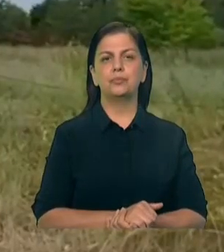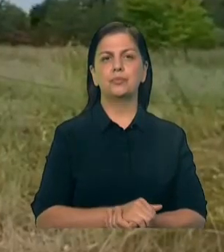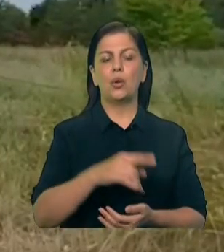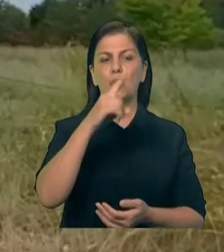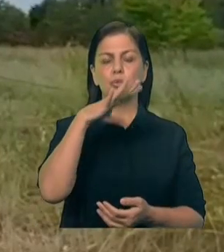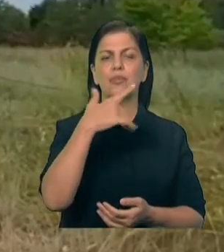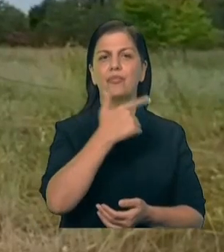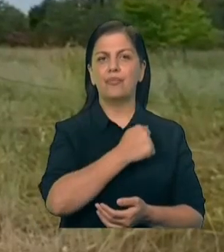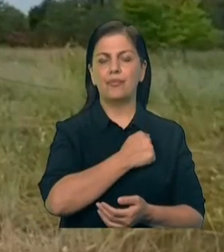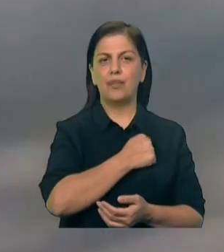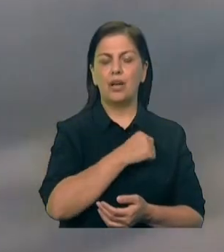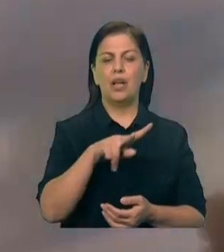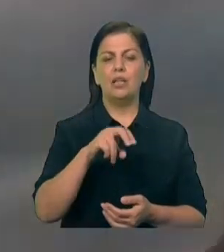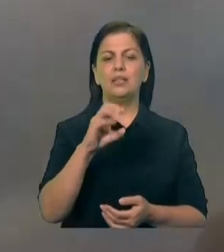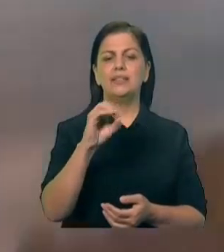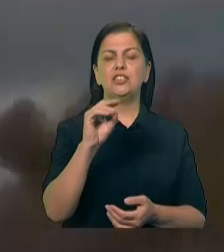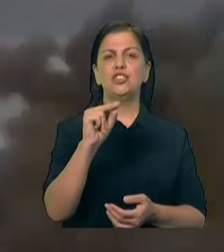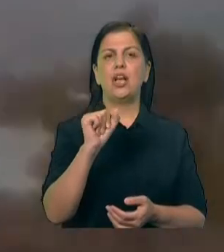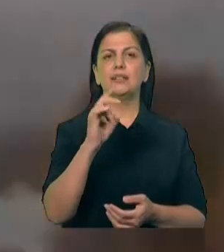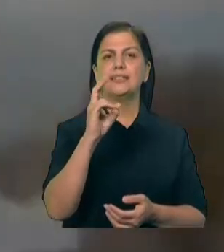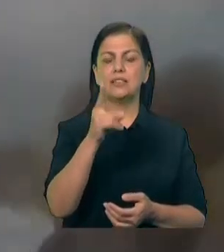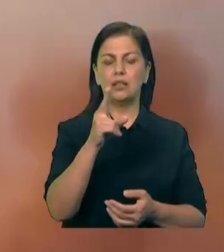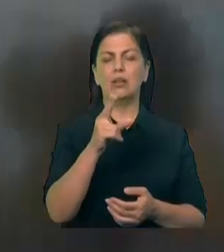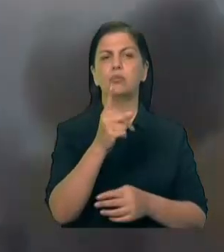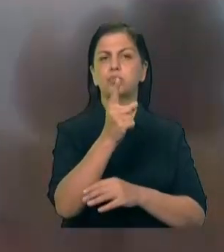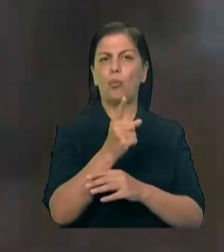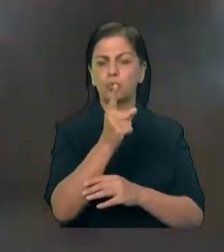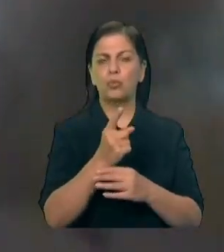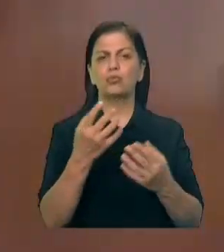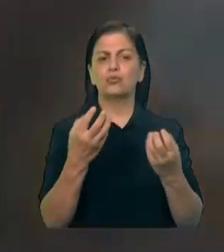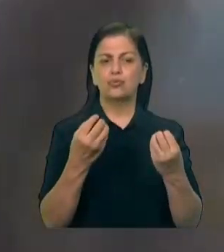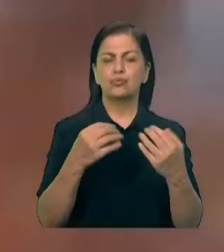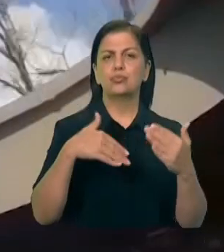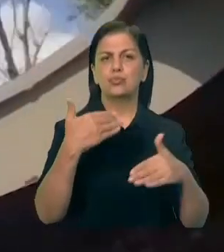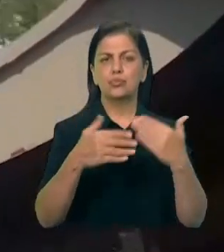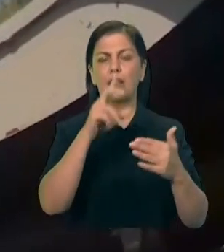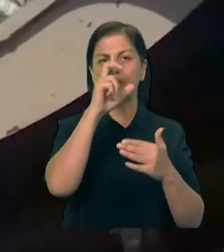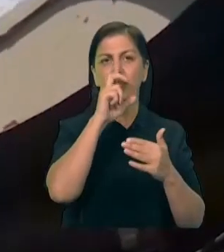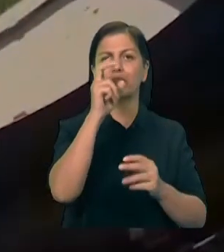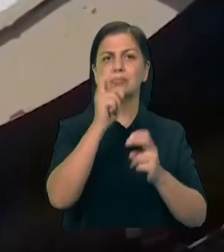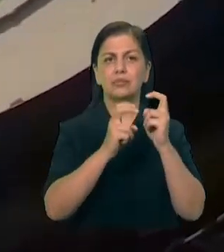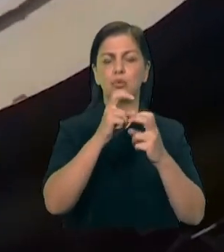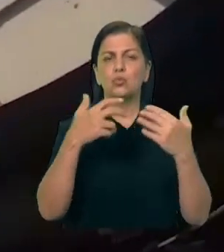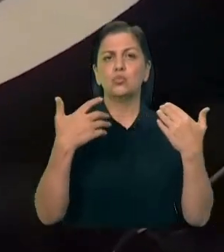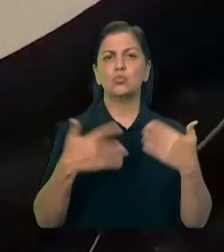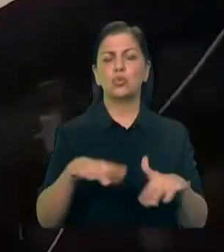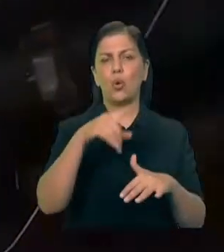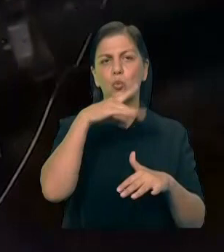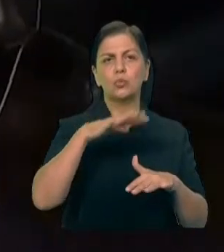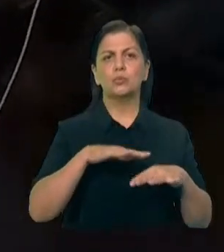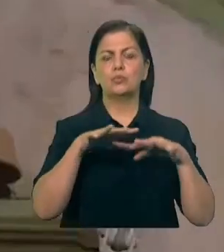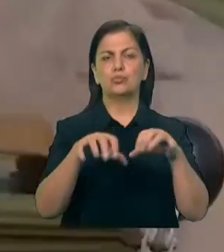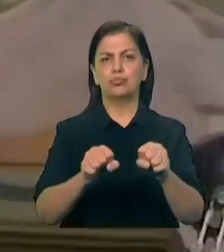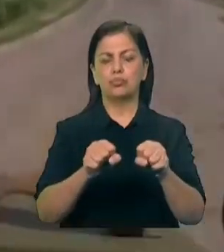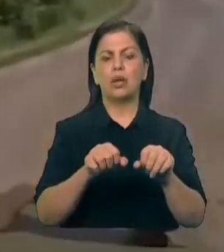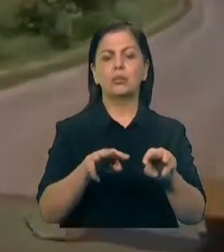Rusiya silahlı qüvvələri Lisiçansk şəhərində hücumlarını davam etdirir. Şəhərdə yerləşən neft emalı zavodu artıq rusların nəzarətinə keçib. Müdafiə